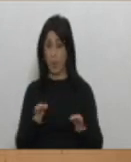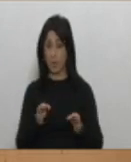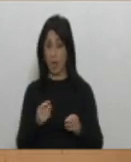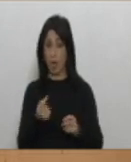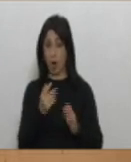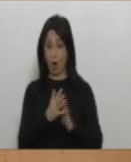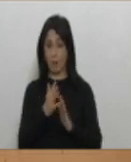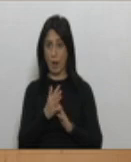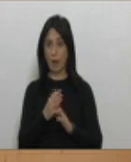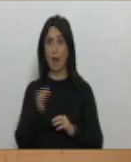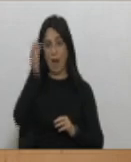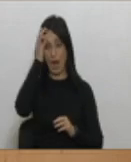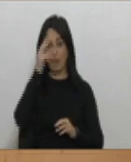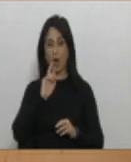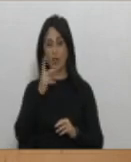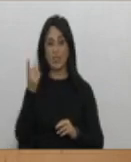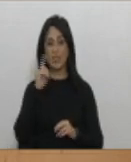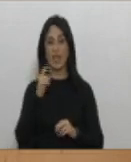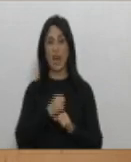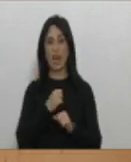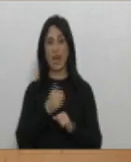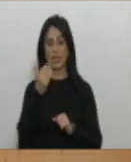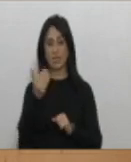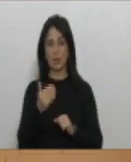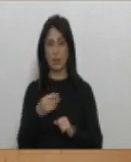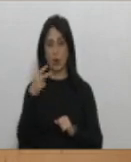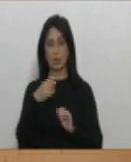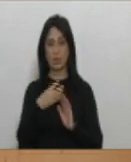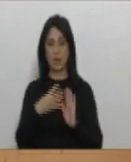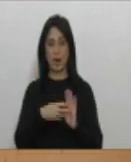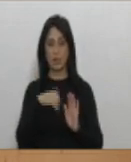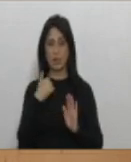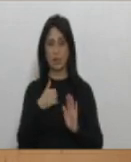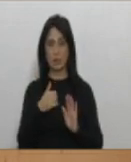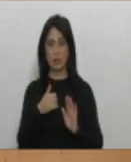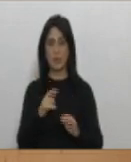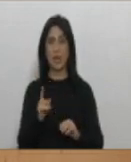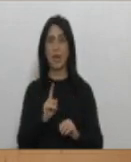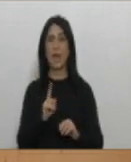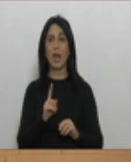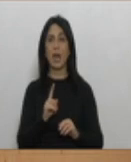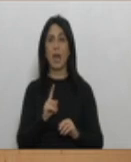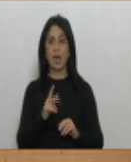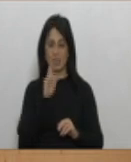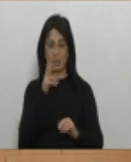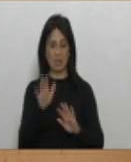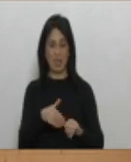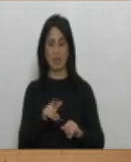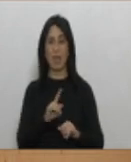ხორბალია, გაიხსენეთ ორი წლის წინ რა ჩაიდინეთ თქვენ 2019-ში რა ანუ სამი წელი გადის